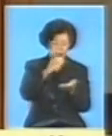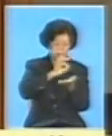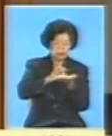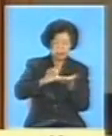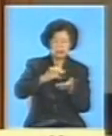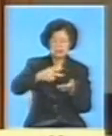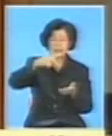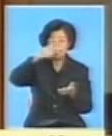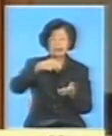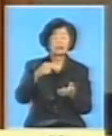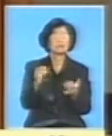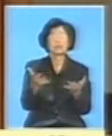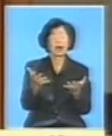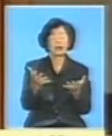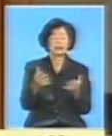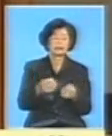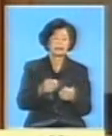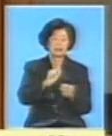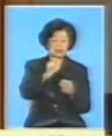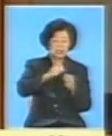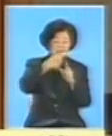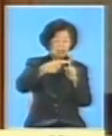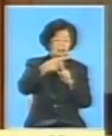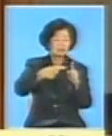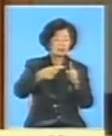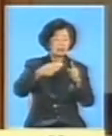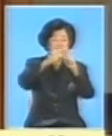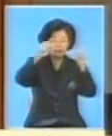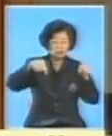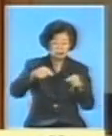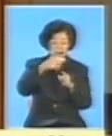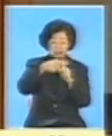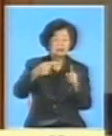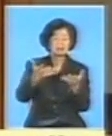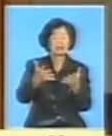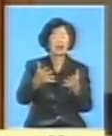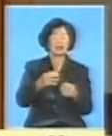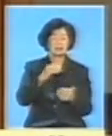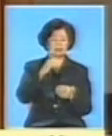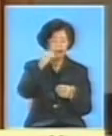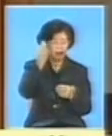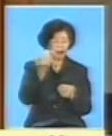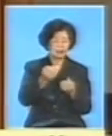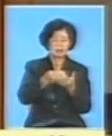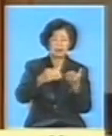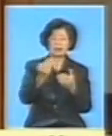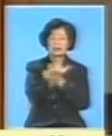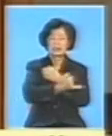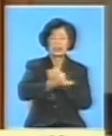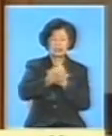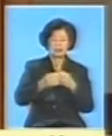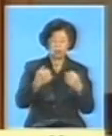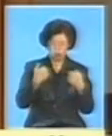ได้เลยนะเขียนได้หน้าดิครึ่งหน้ายังไม่จบเลยนะประวัติศาสตร์ชาติไทยคนไปสอบอายเขาไหมฮะไอ้บางประเทศเกิดมากี่สิบปี